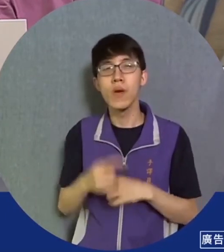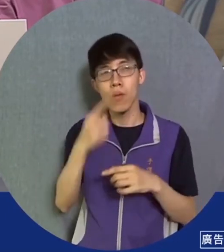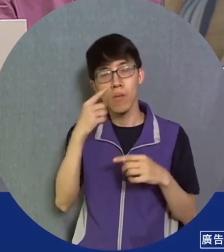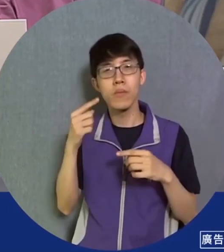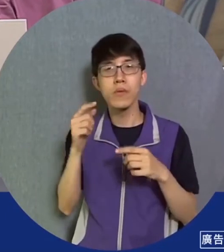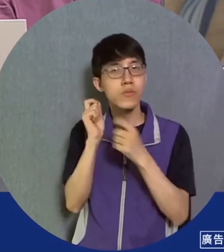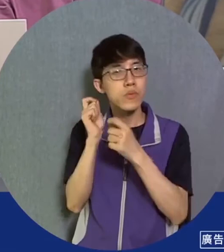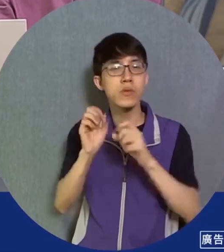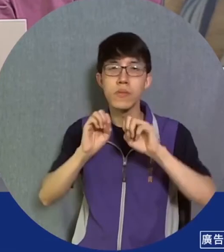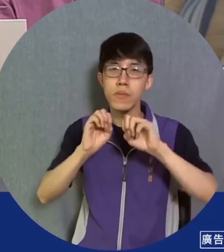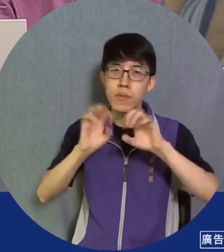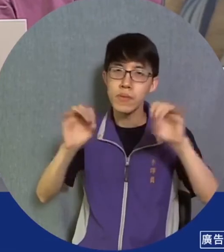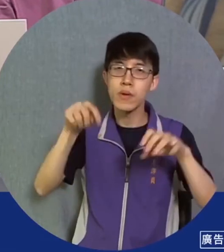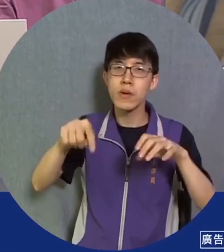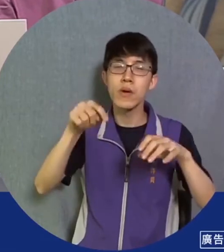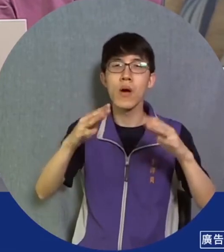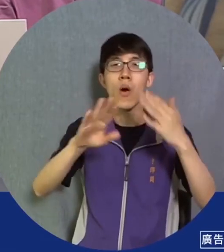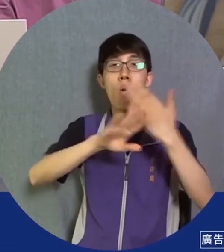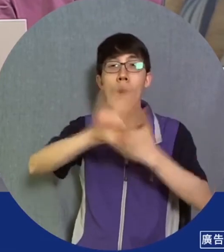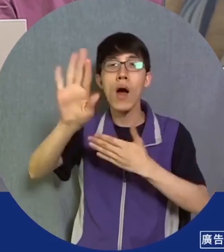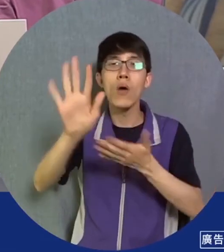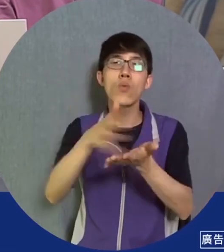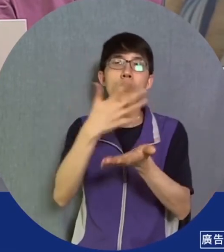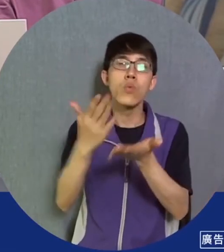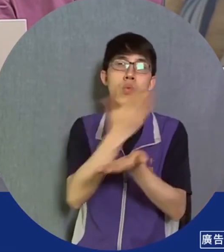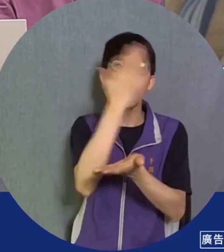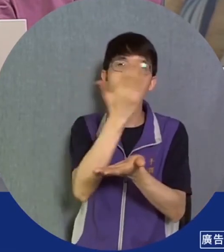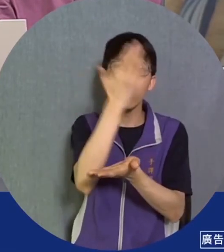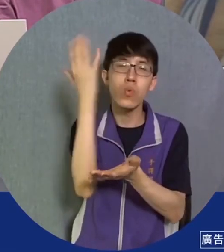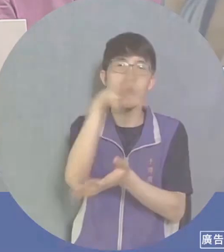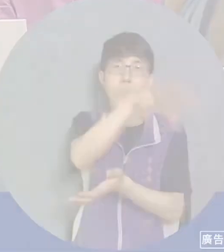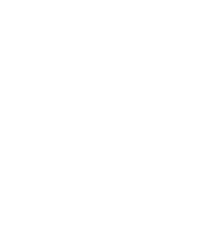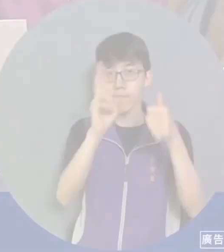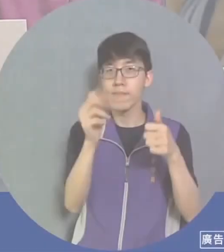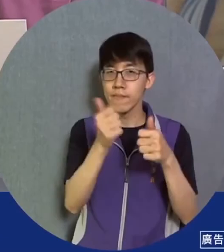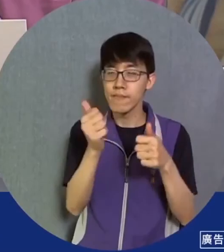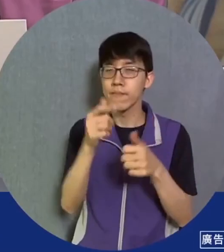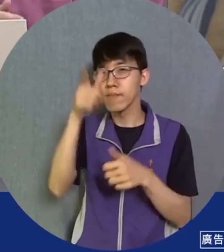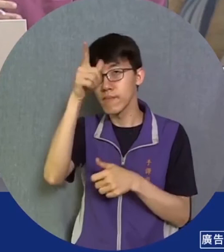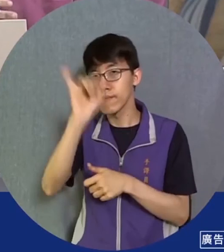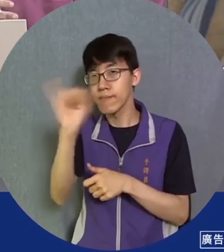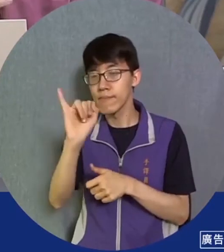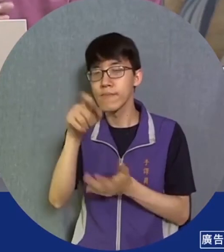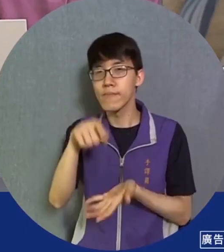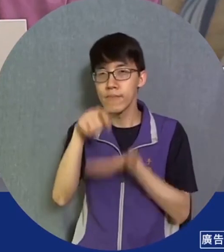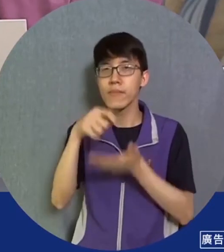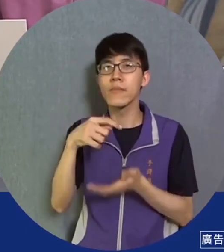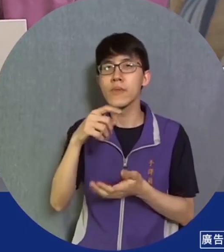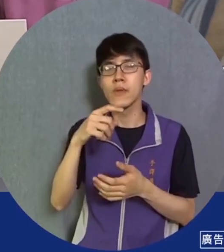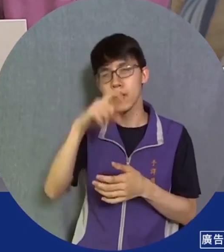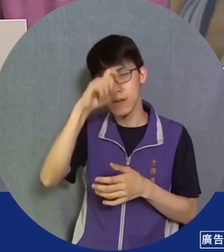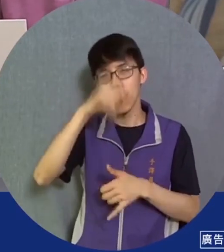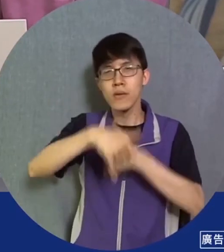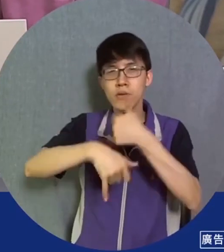风景区等等，其实都有遇到，所以我觉得障碍视力很重要。 其实就是我们所谓的生活倡议